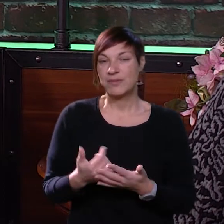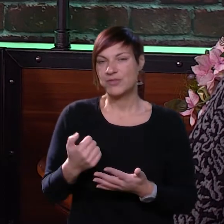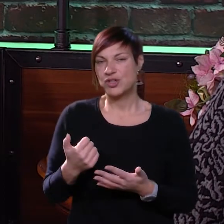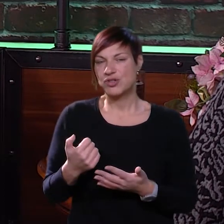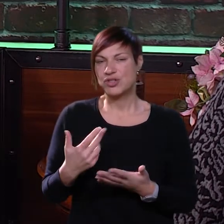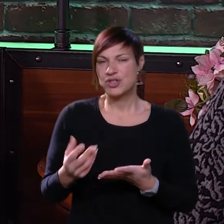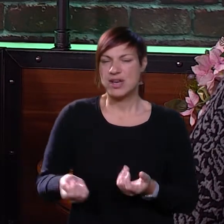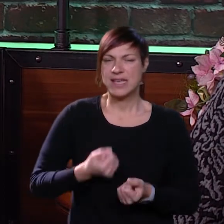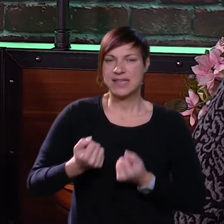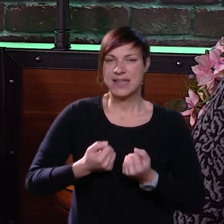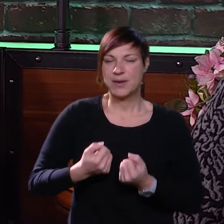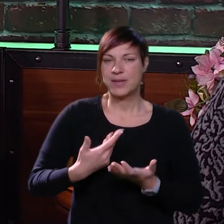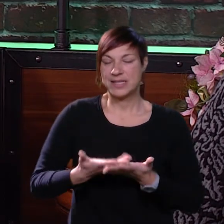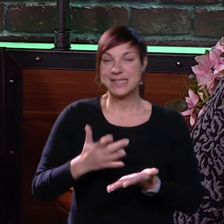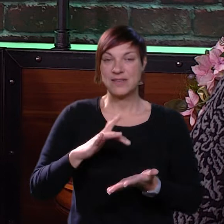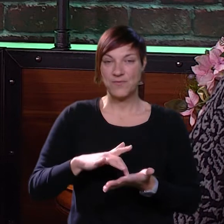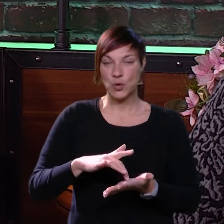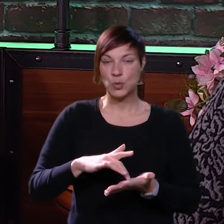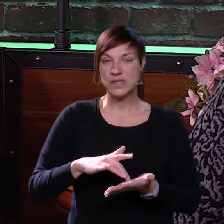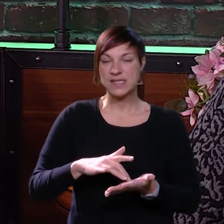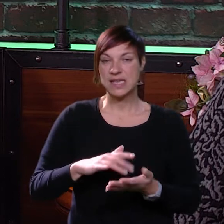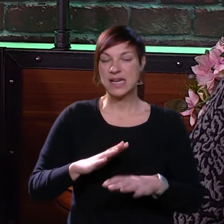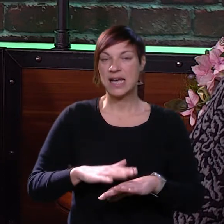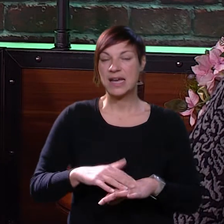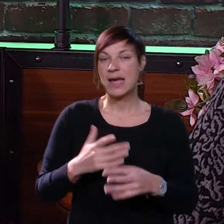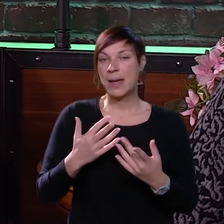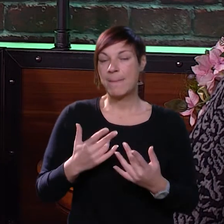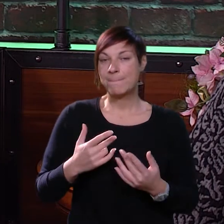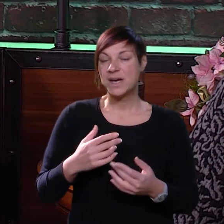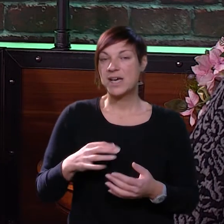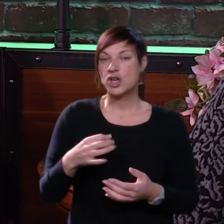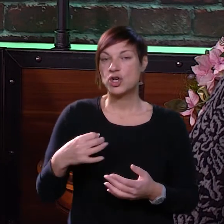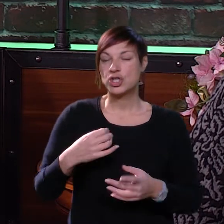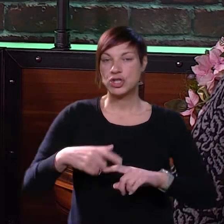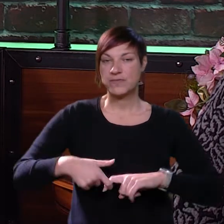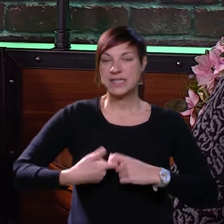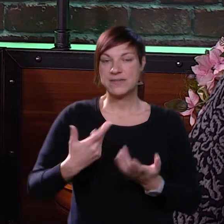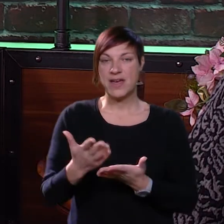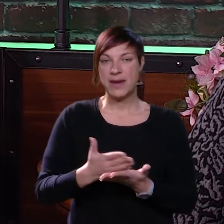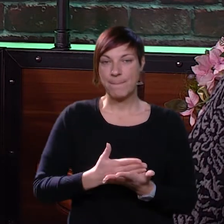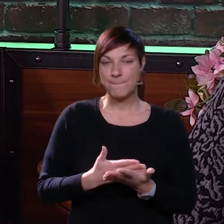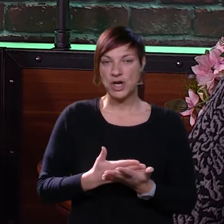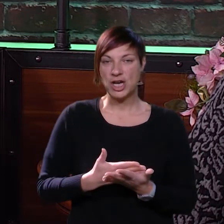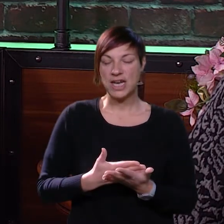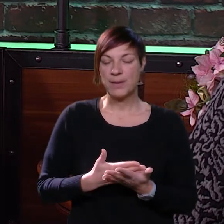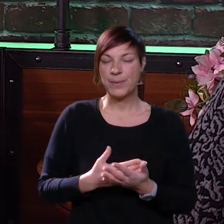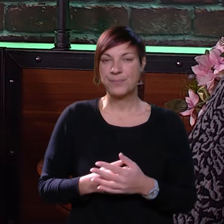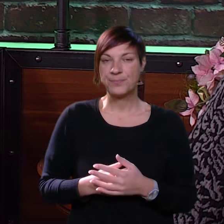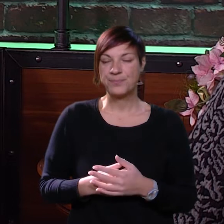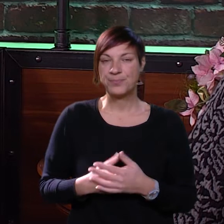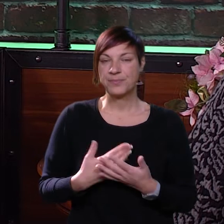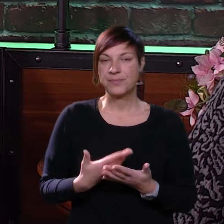od 100 nekih terapeuta, nego da se fokusira na par nekih osnovnih stvari, programa, i